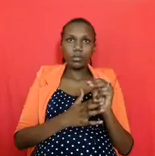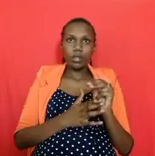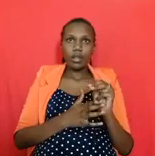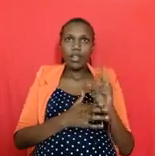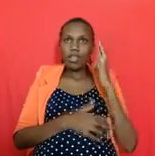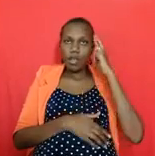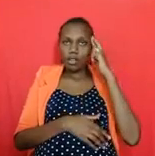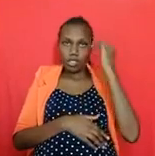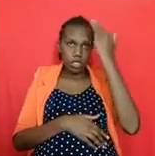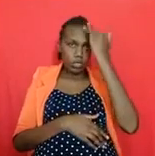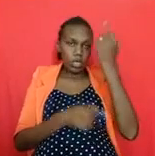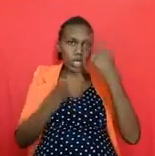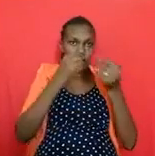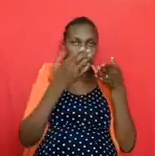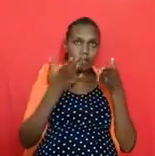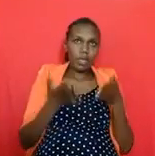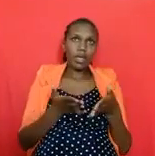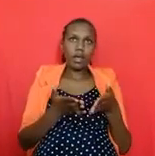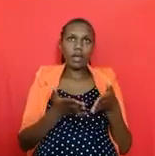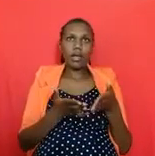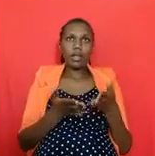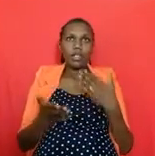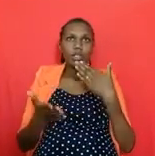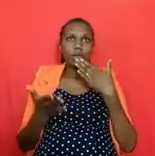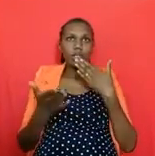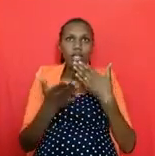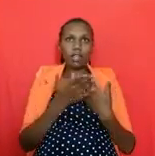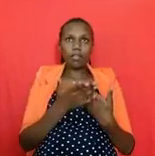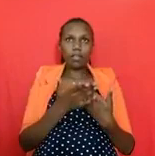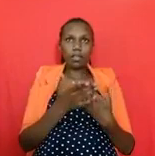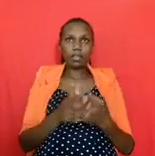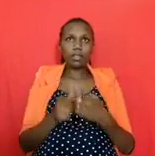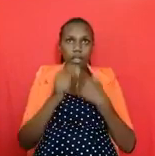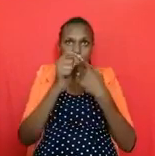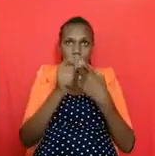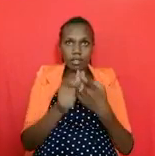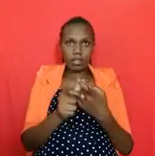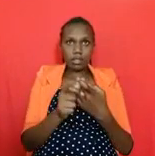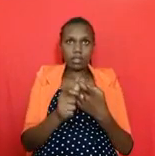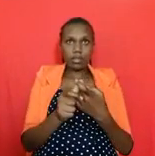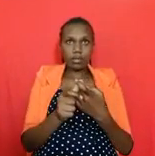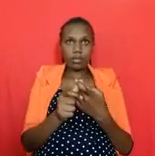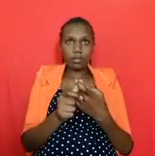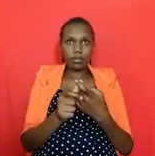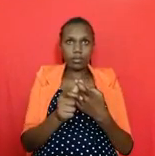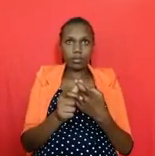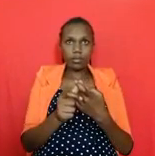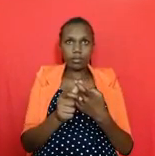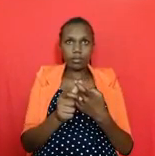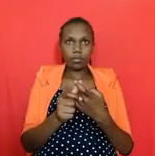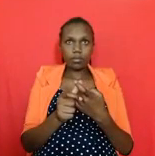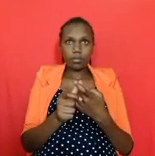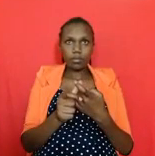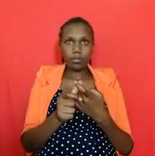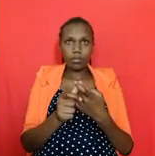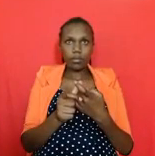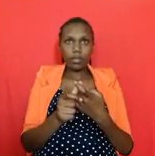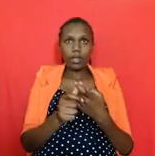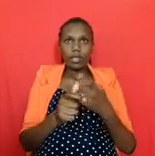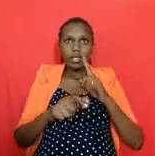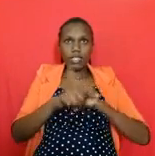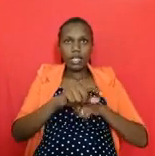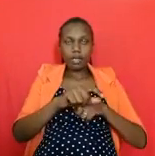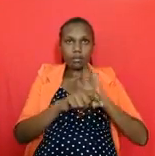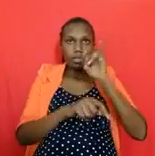gĩtũmi kĩa njũke gũkũ rĩ gũcokia ngatho kana reke ngerie kũ explain rĩrĩa